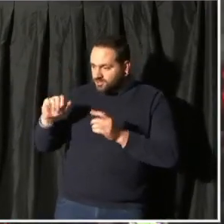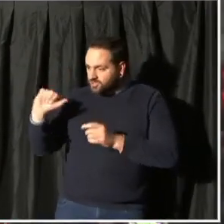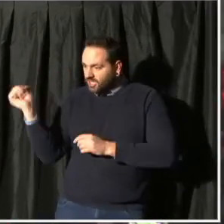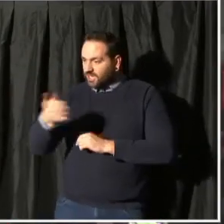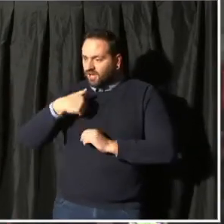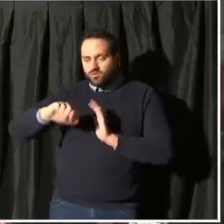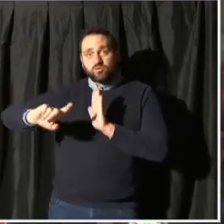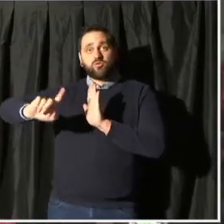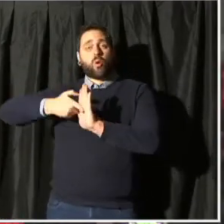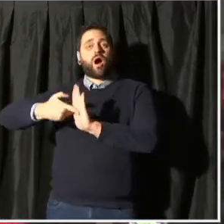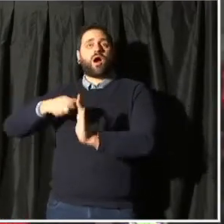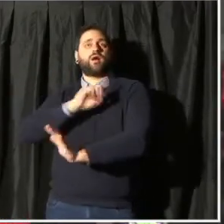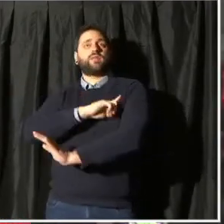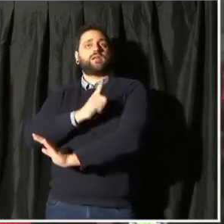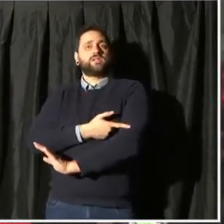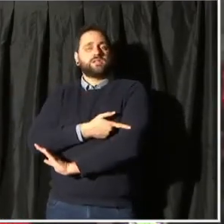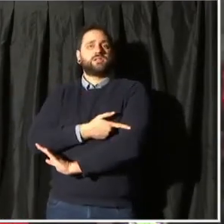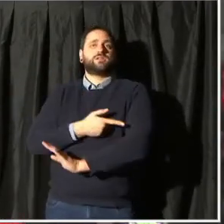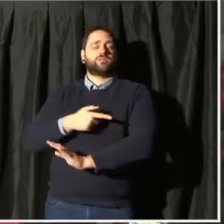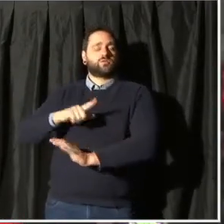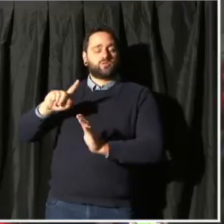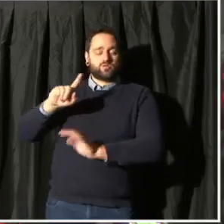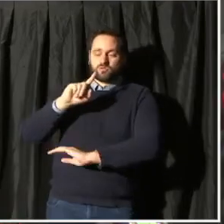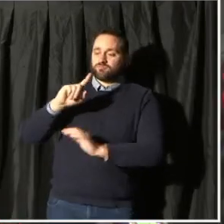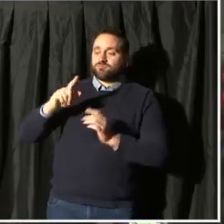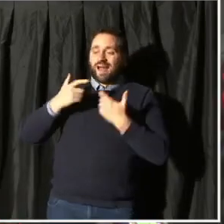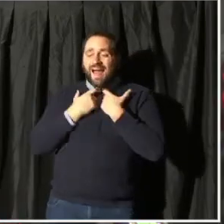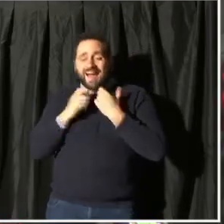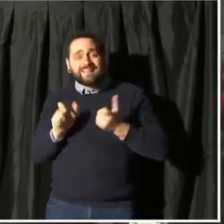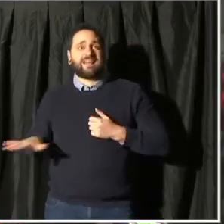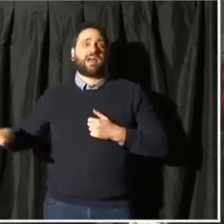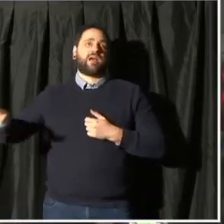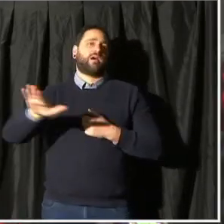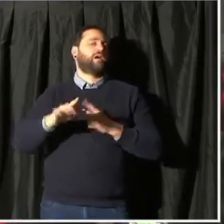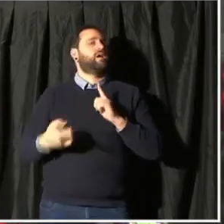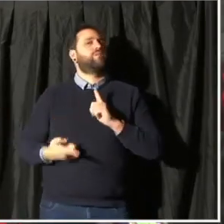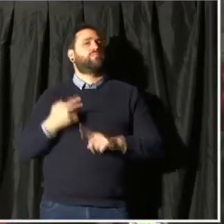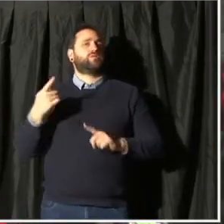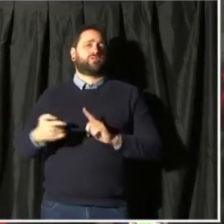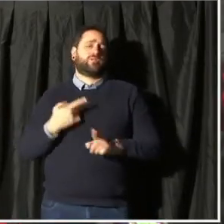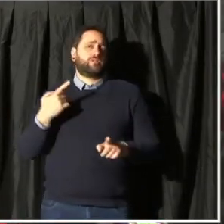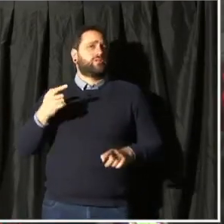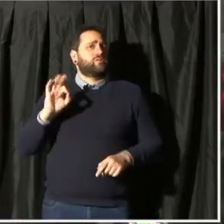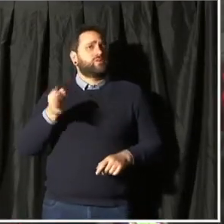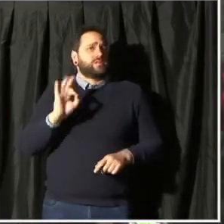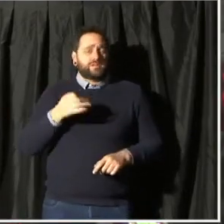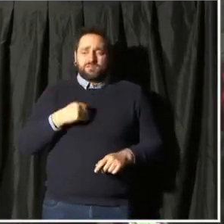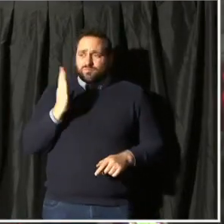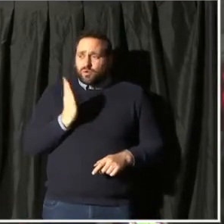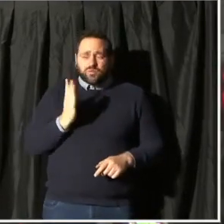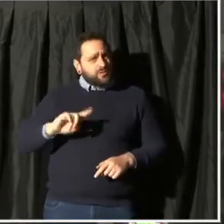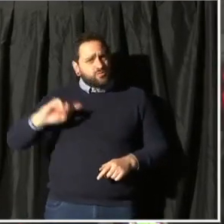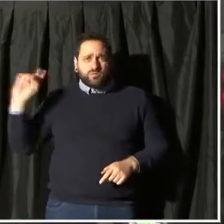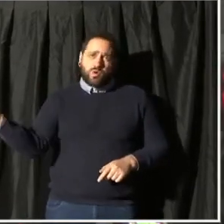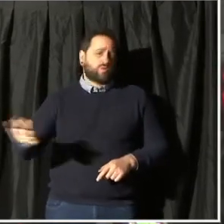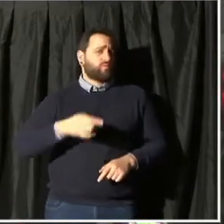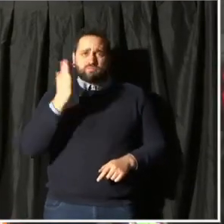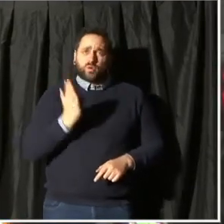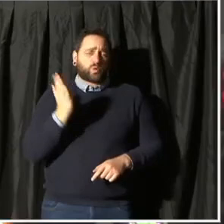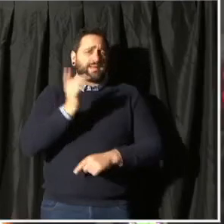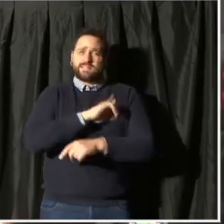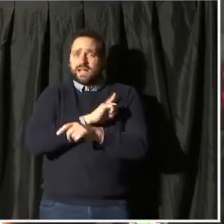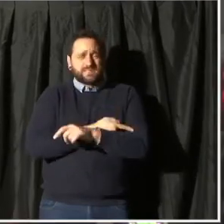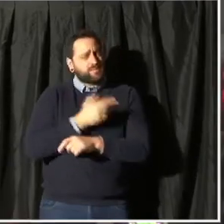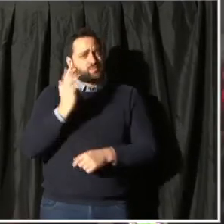droit à l'énergie l'accès à l'énergie est fondamentale l'énergie c'est un bien de première nécessité et quand on voit que